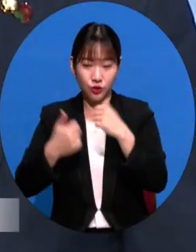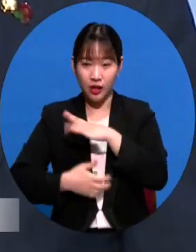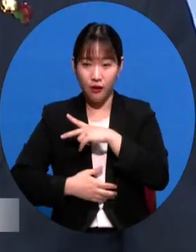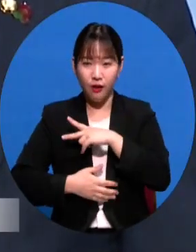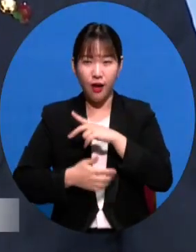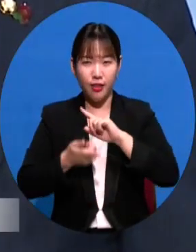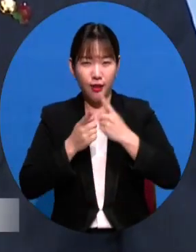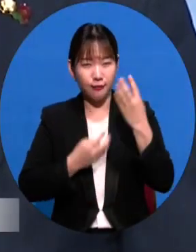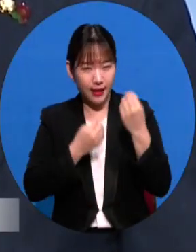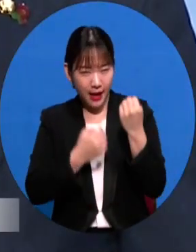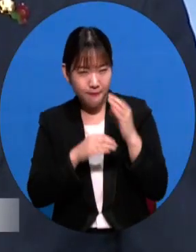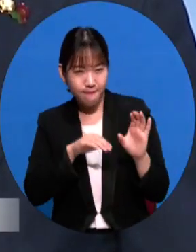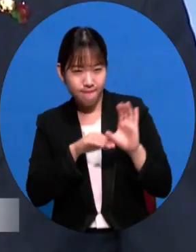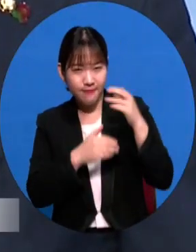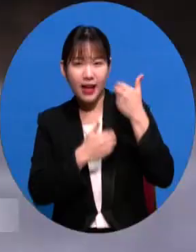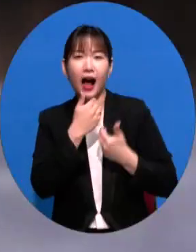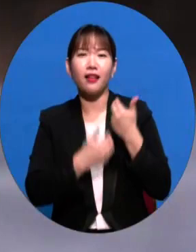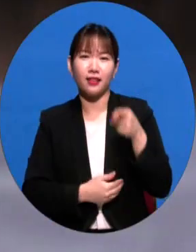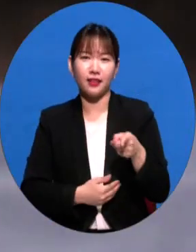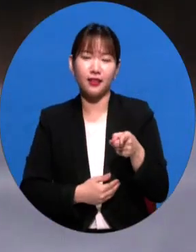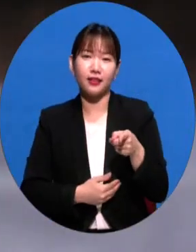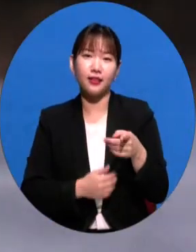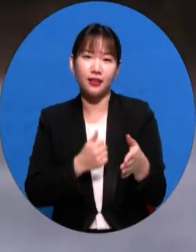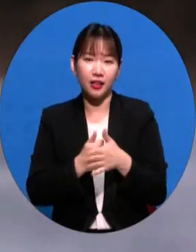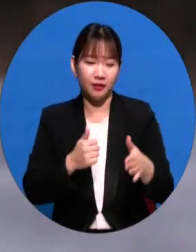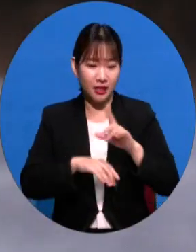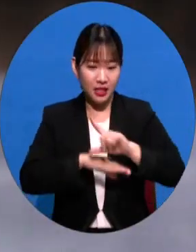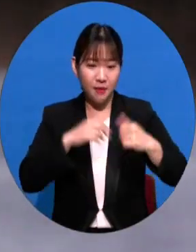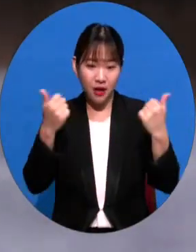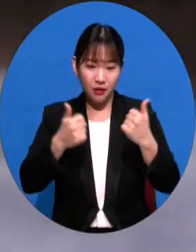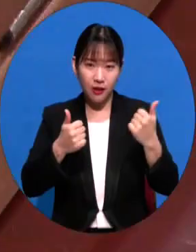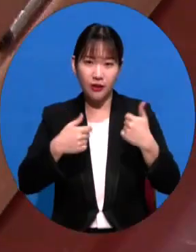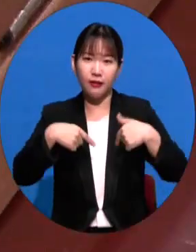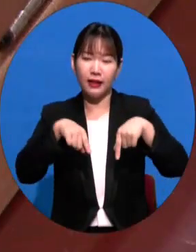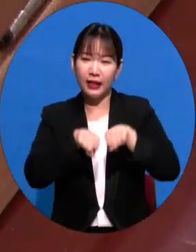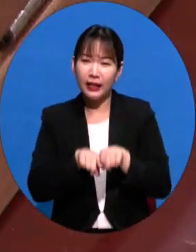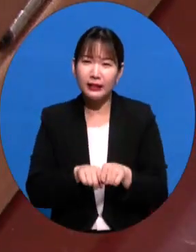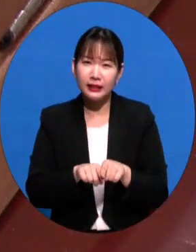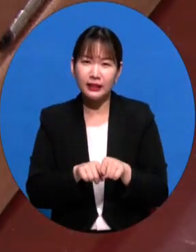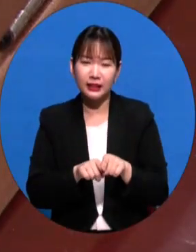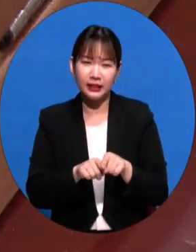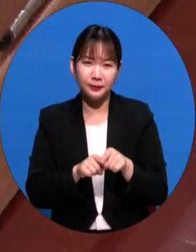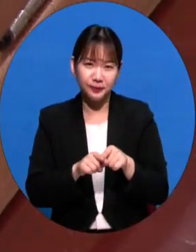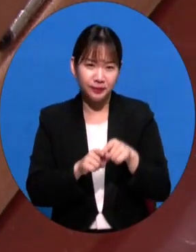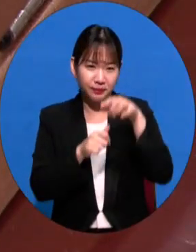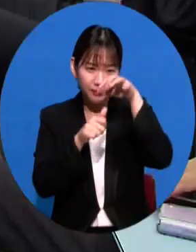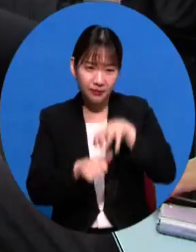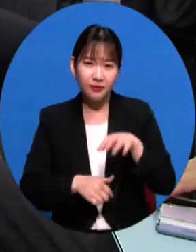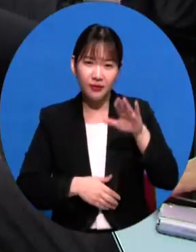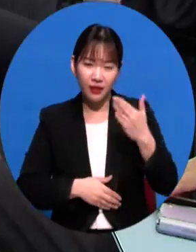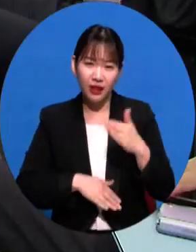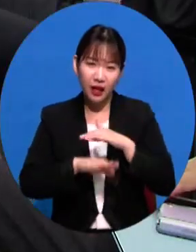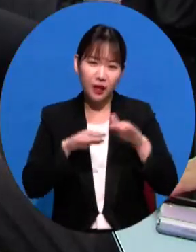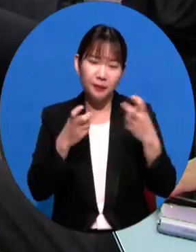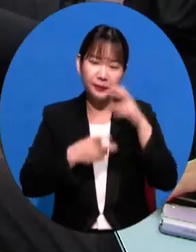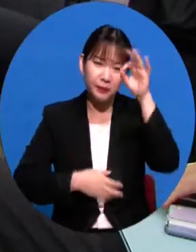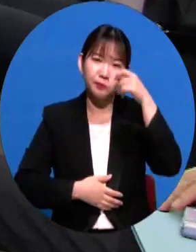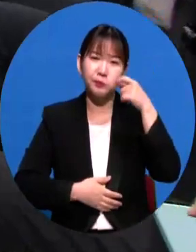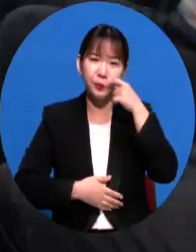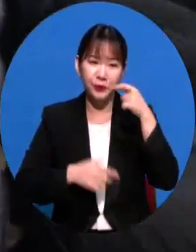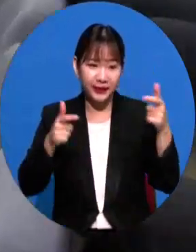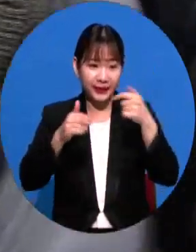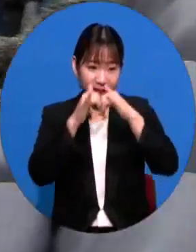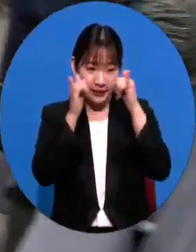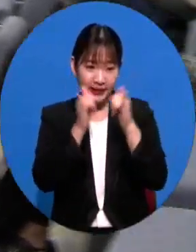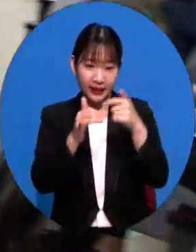정책 셈법이 더 갈등 프레임에 지방의회마저 갇힌 채 출고를 찾지 못하면서 지역사회에